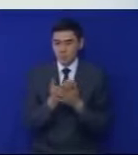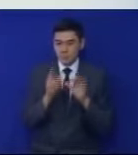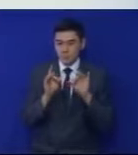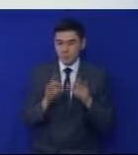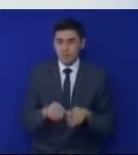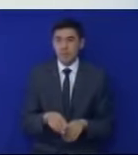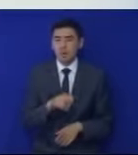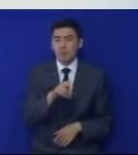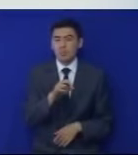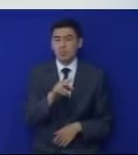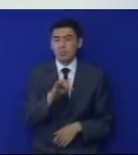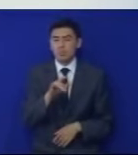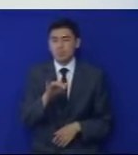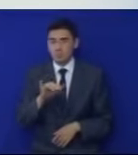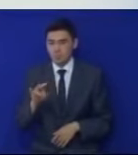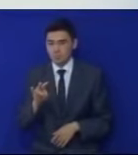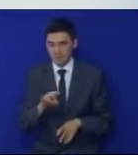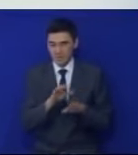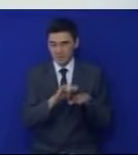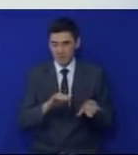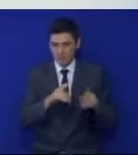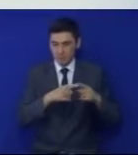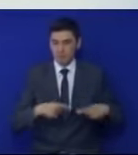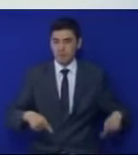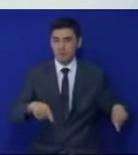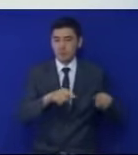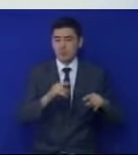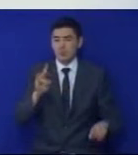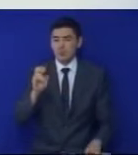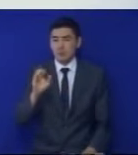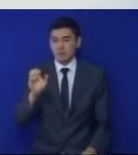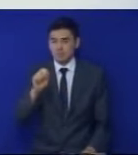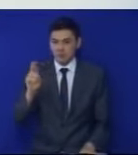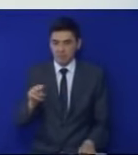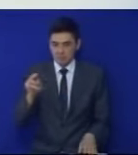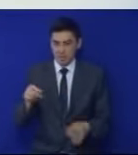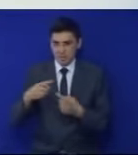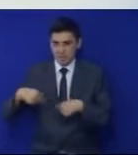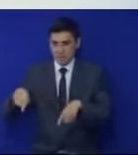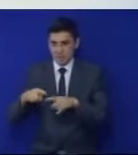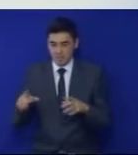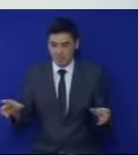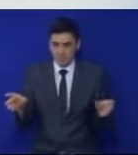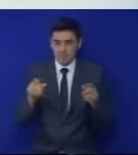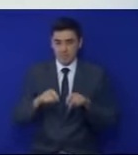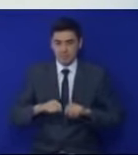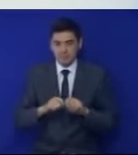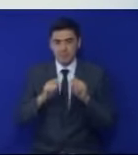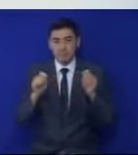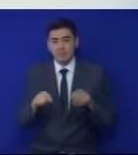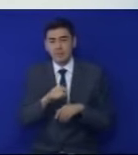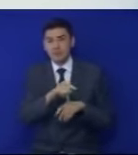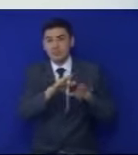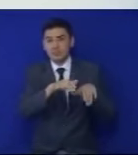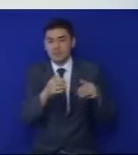Полигон балалар қоғамдық бірлестігі Невада Семей қозғалысының өкілдерімен бірлесіп, жеткіншектерге арналған шара ұйымдастырды. Бұл оқушылардың